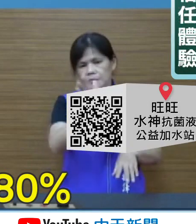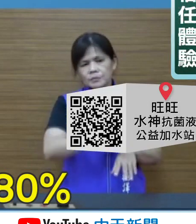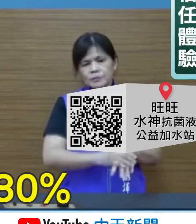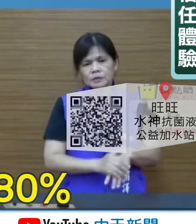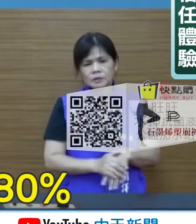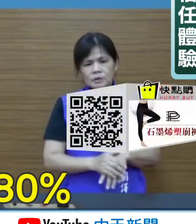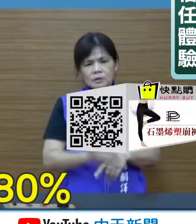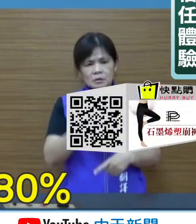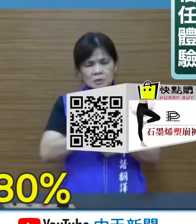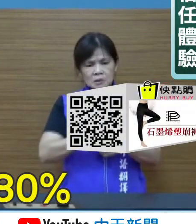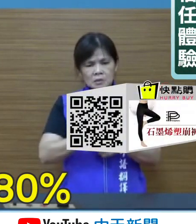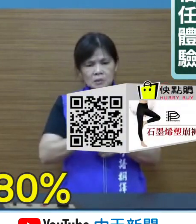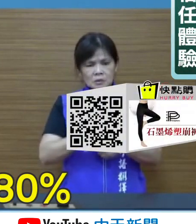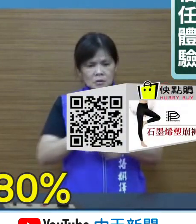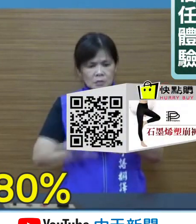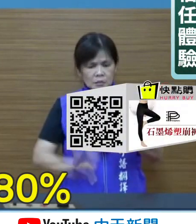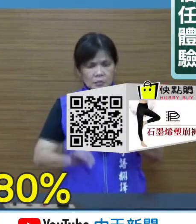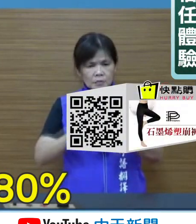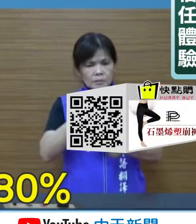比例